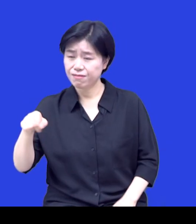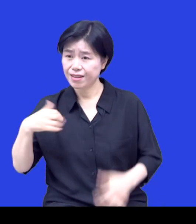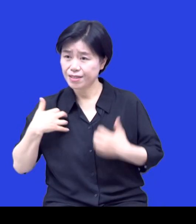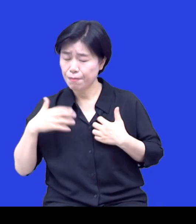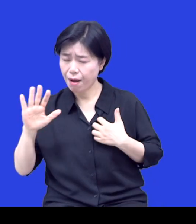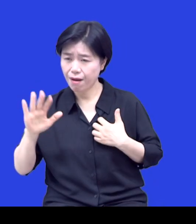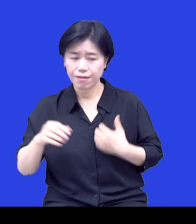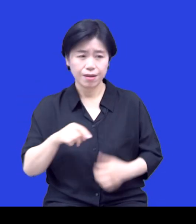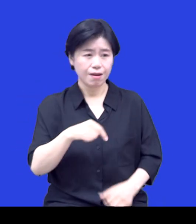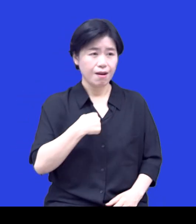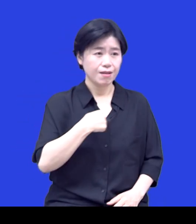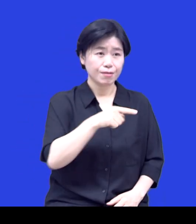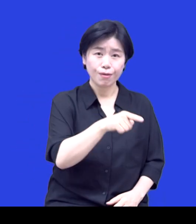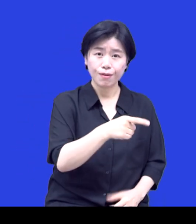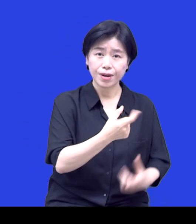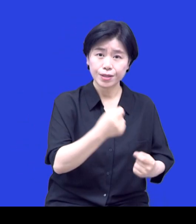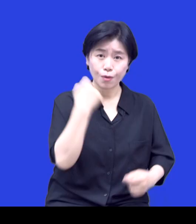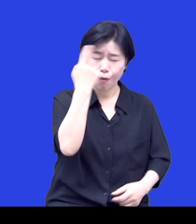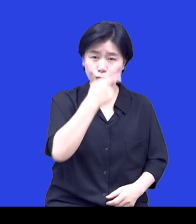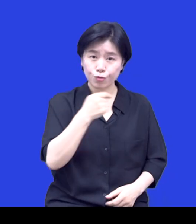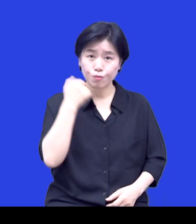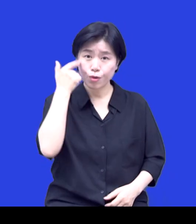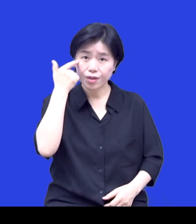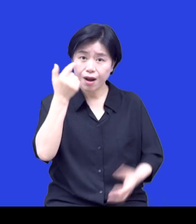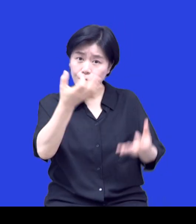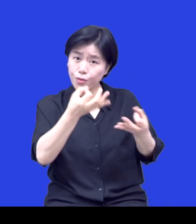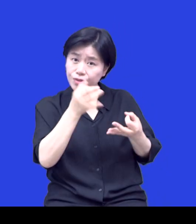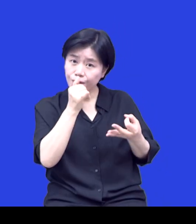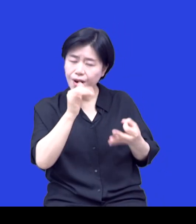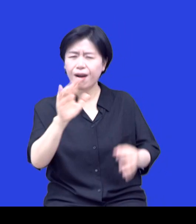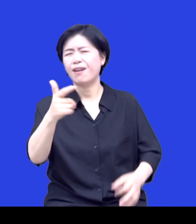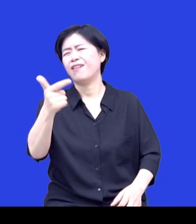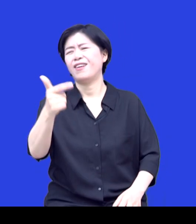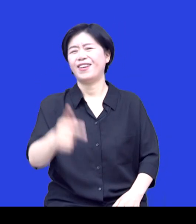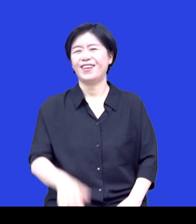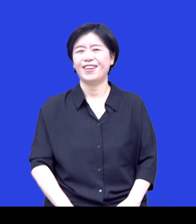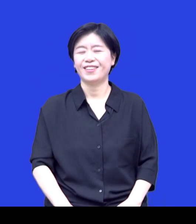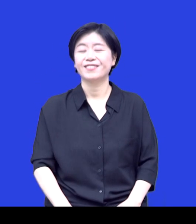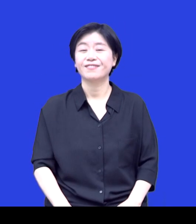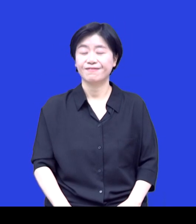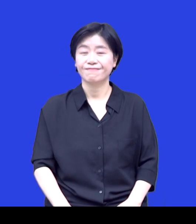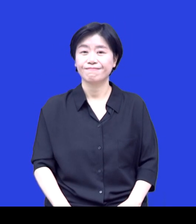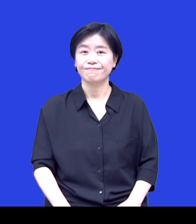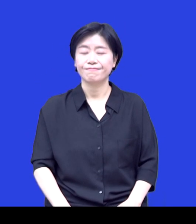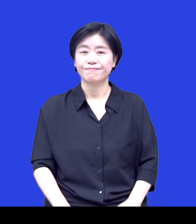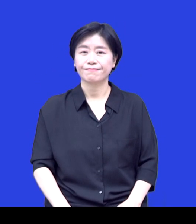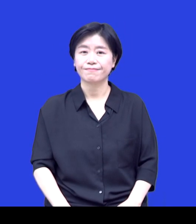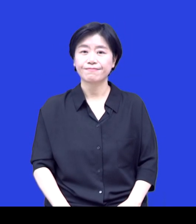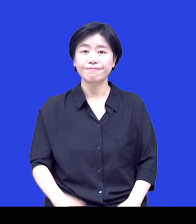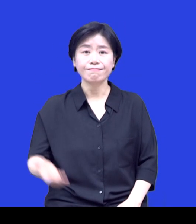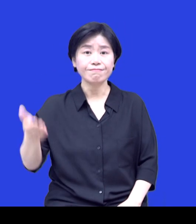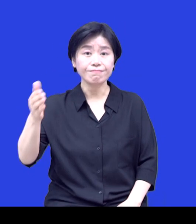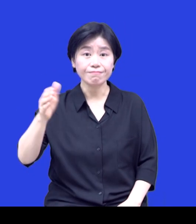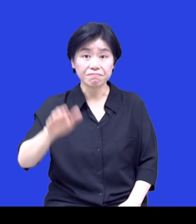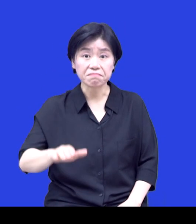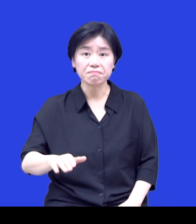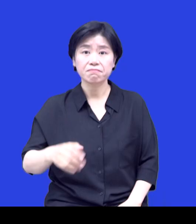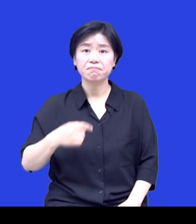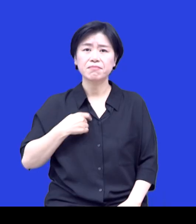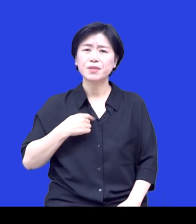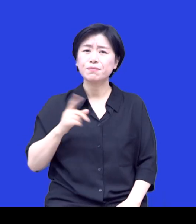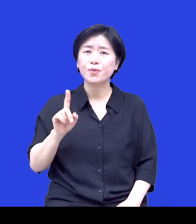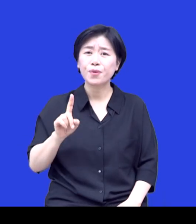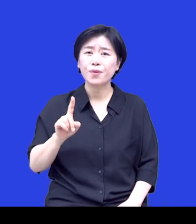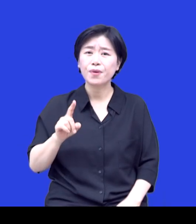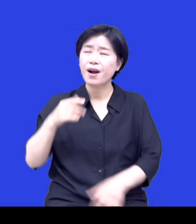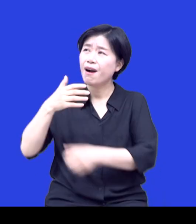유기성 목사님은 정말 모범생 목사님이시고 어릴 때부터 또 그런 본인도 하고 싶어 하셨고 그런데 저는